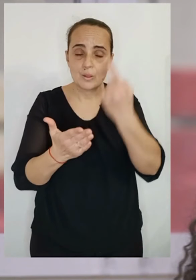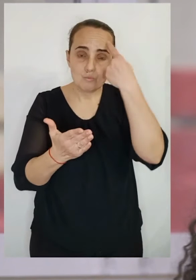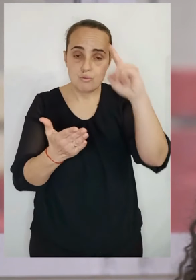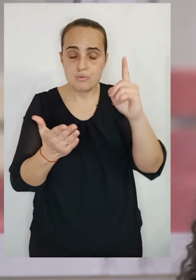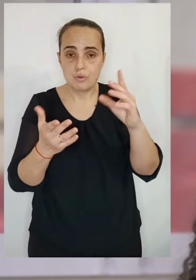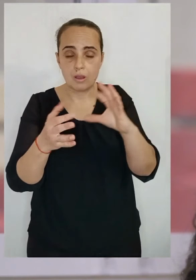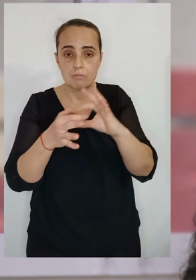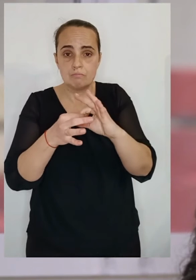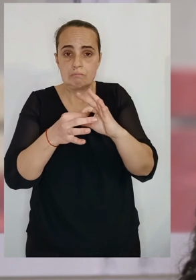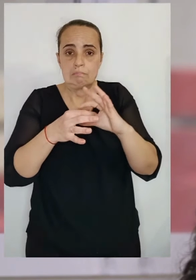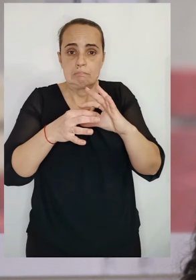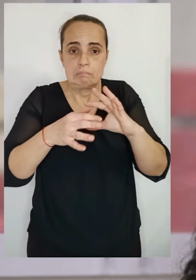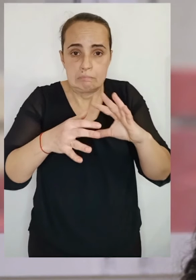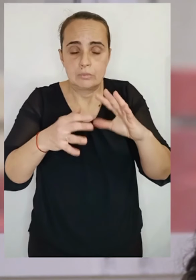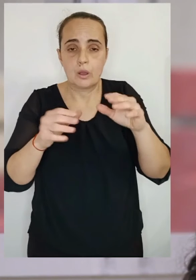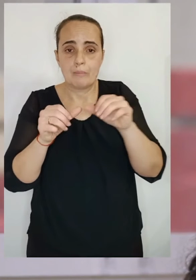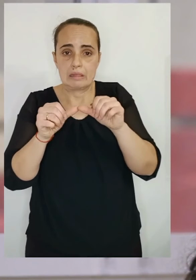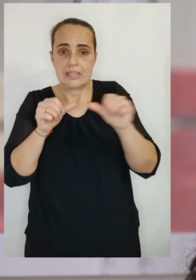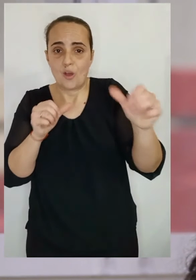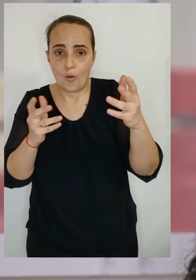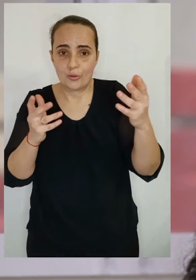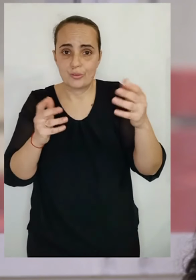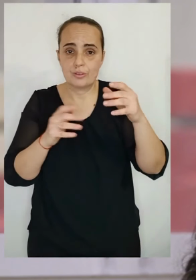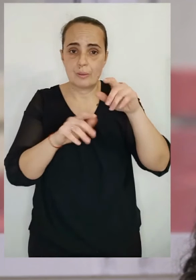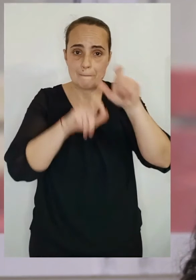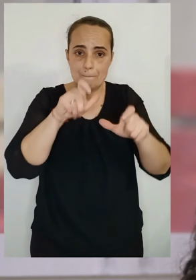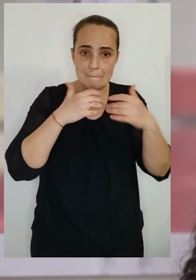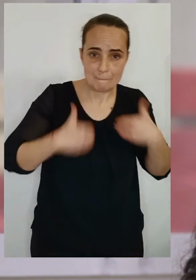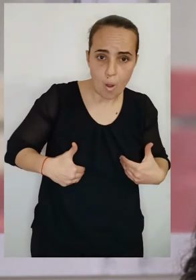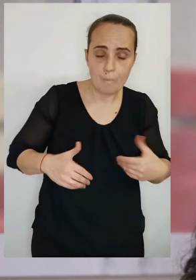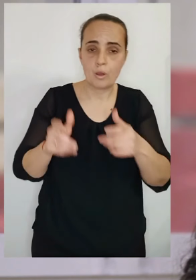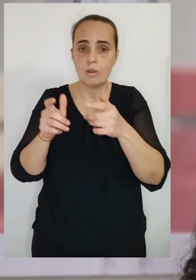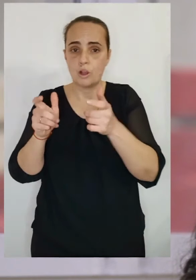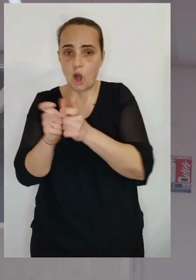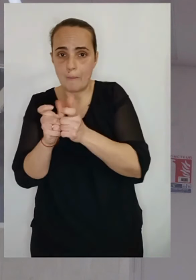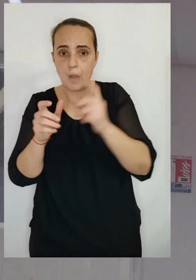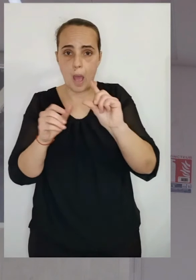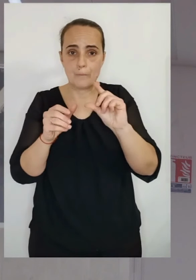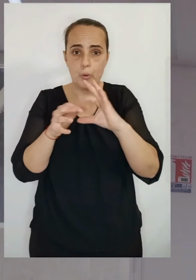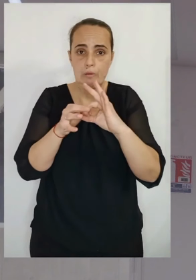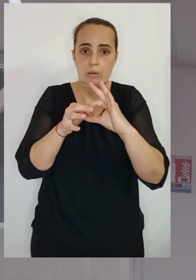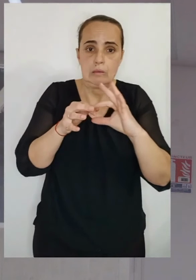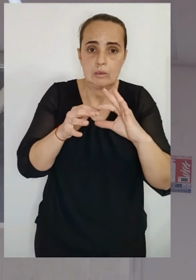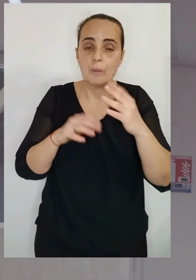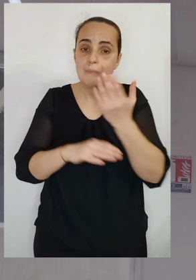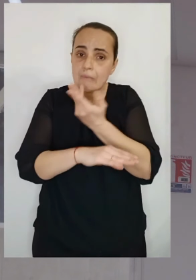de distance qui s'était introduit entre les adhérents des clubs et les clubs eux-mêmes. Et donc il y avait un